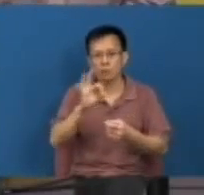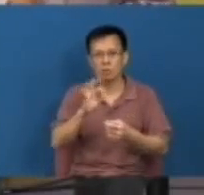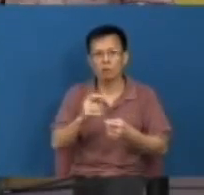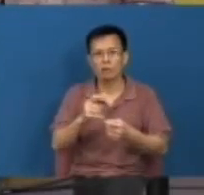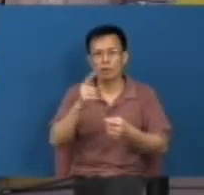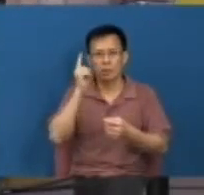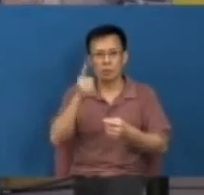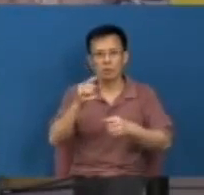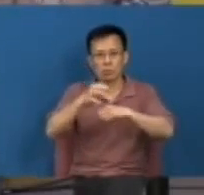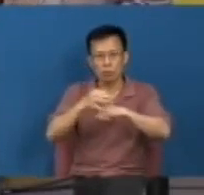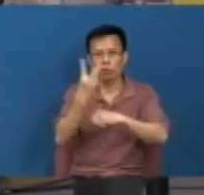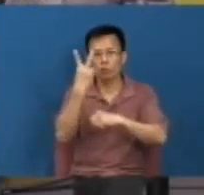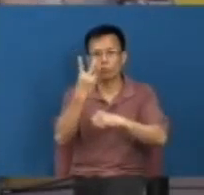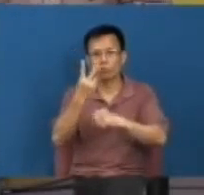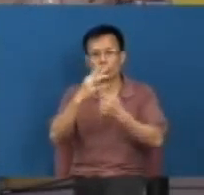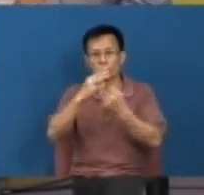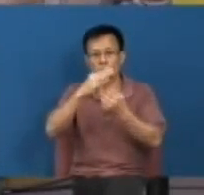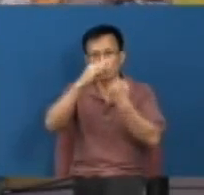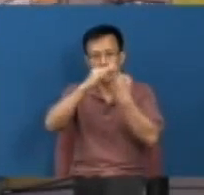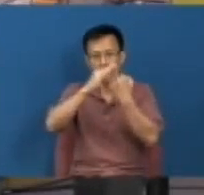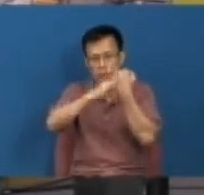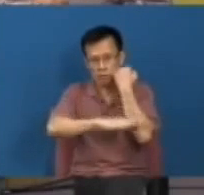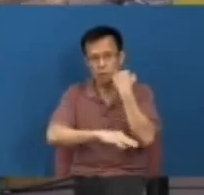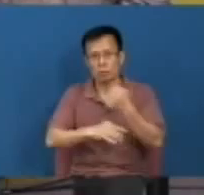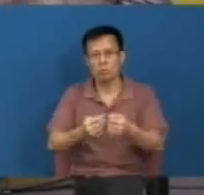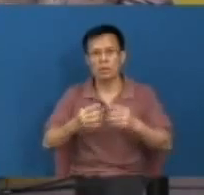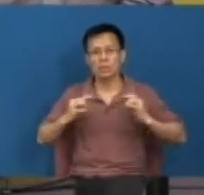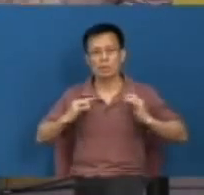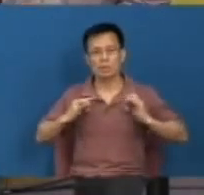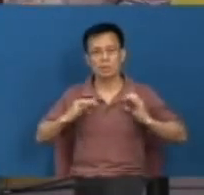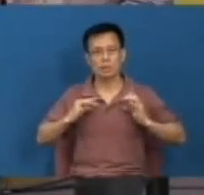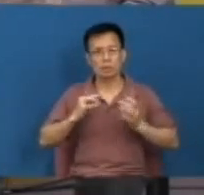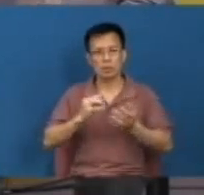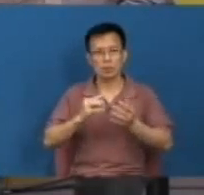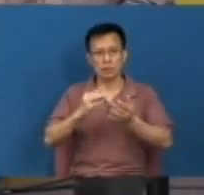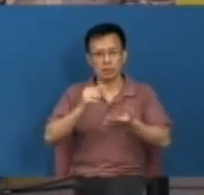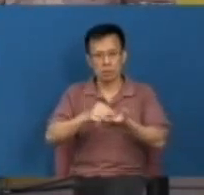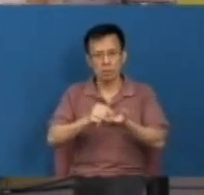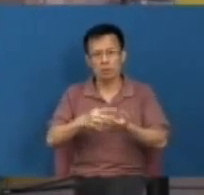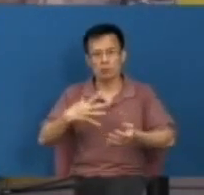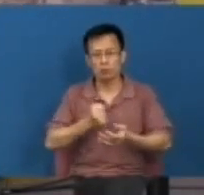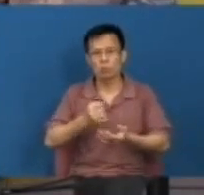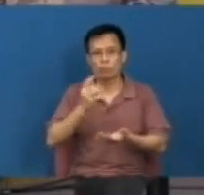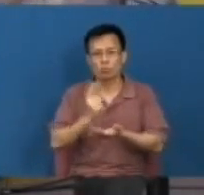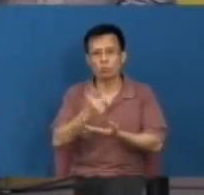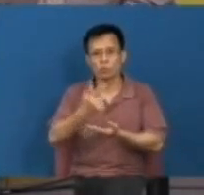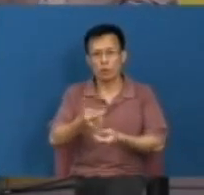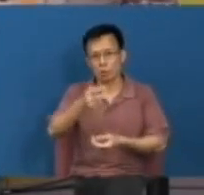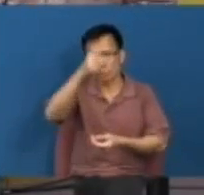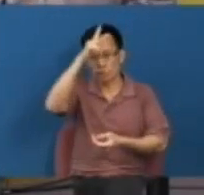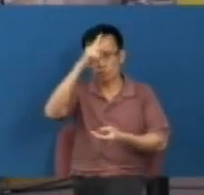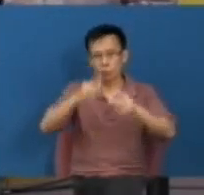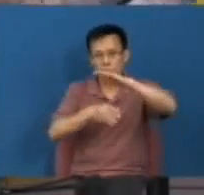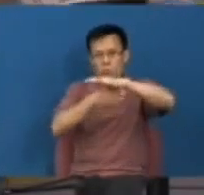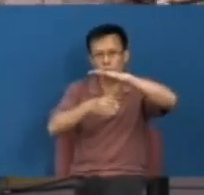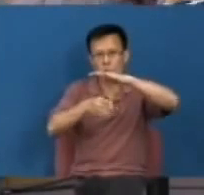國兩制，私產權係非常之重要嘅。 梗係啦， 如果係有一個嘅係政府部門，又或者有一個叫做